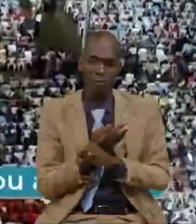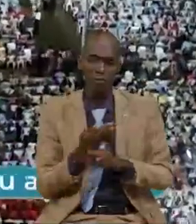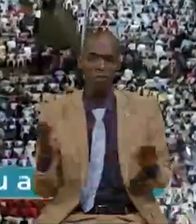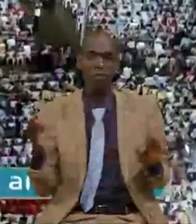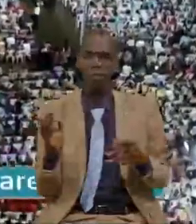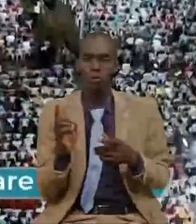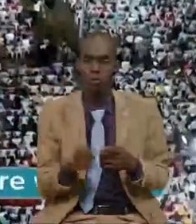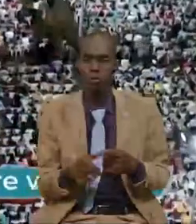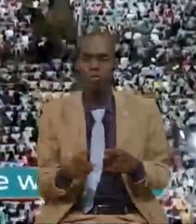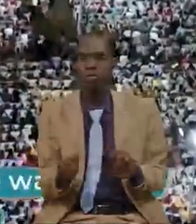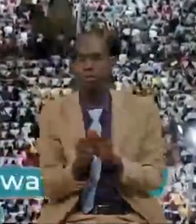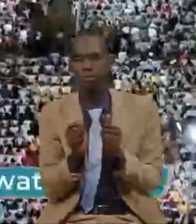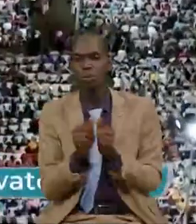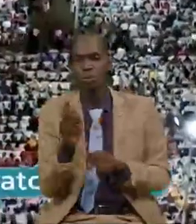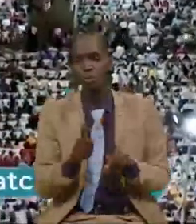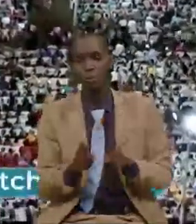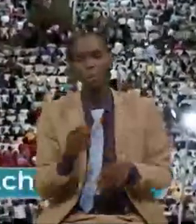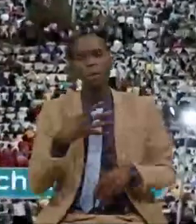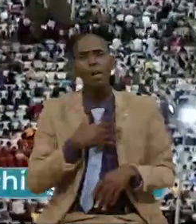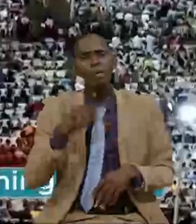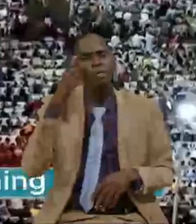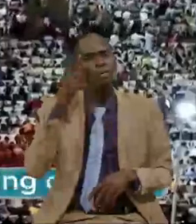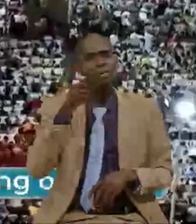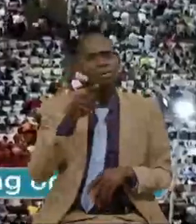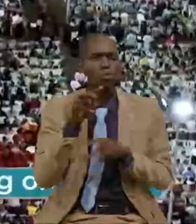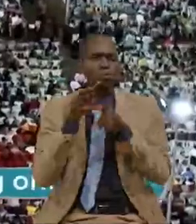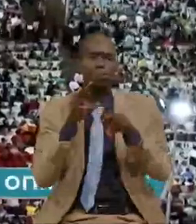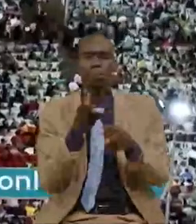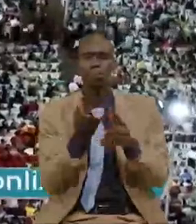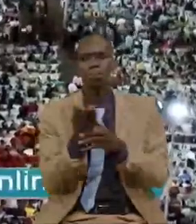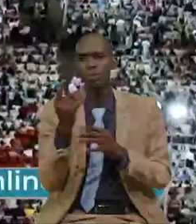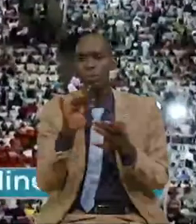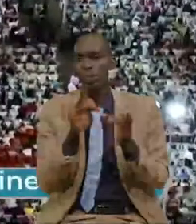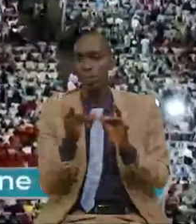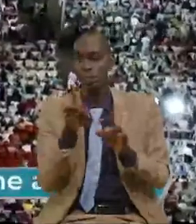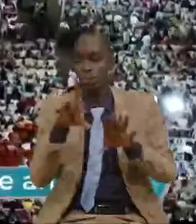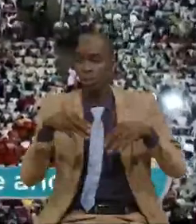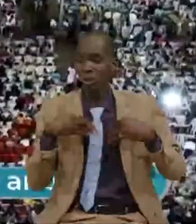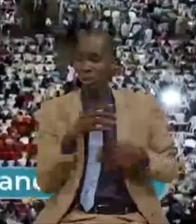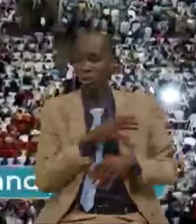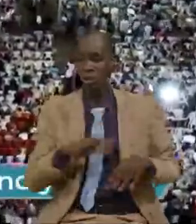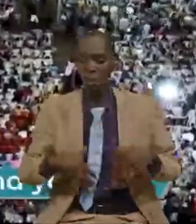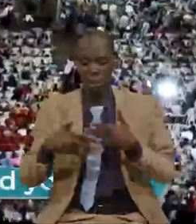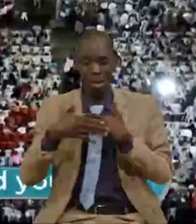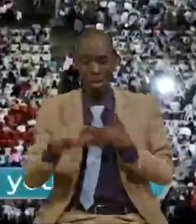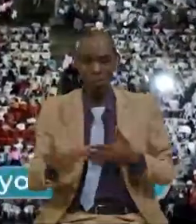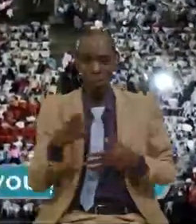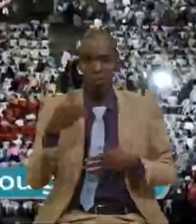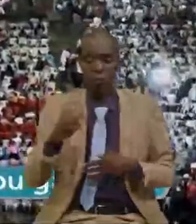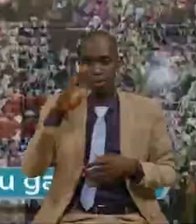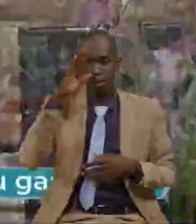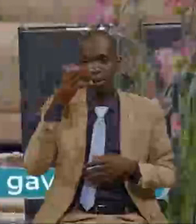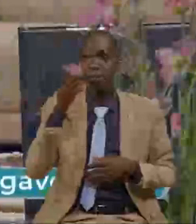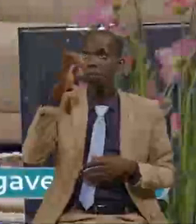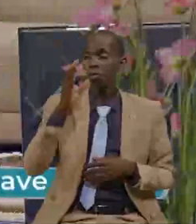Sois libre de faire cela. Si vous êtes en ligne, vous avez donné votre vie au Seigneur après le